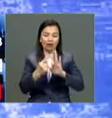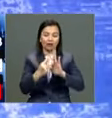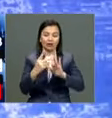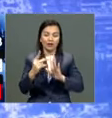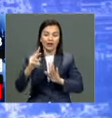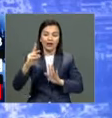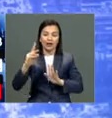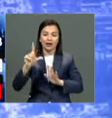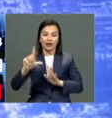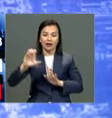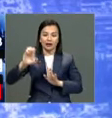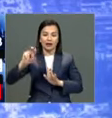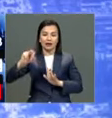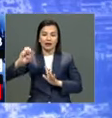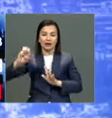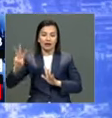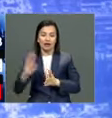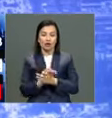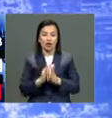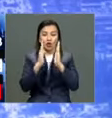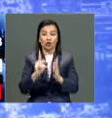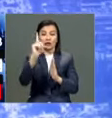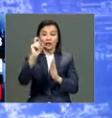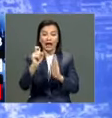มากันเลยครับเพื่อตรวจให้ได้มากที่สุดเท่าที่เราจะได้ถ้าท่านสงสัยก็มาได้เลยครับท่านไปโรงพยาบาลแล้วท่านก็ร้องขอได้เลยกับคุณหมอนะครับครับถ้าคำถามต่อไปนะคะจากสื่อมวลชนนะคะที่ติดตามการแถลงข่าวนะคะจากเดลินิวส์ค่ะกรณีที่มีผู้เสียชีวิต1คนที่จังหวัดบุรีรัมย์ซึ่งเป็นคนที่มาจากกรุงเทพฯกลับไปทำธุระที่บ้านเกิดแต่ปรากฏว่าเสียชีวิตระหว่างที่กักตัวเองอยู่ที่จังหวัดบุรีรัมย์ในเรื่องนี้หน่วยงานที่เกี่ยวข้องได้ตรวจสอบหรือไม่คะว่าผู้เสียชีวิตรายนี้ติดเชื้อโควิชหรือไม่